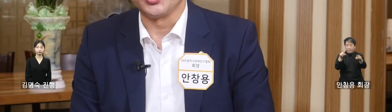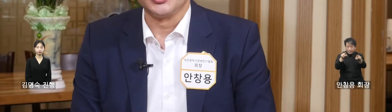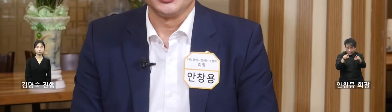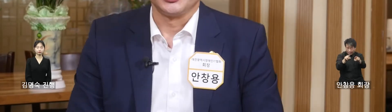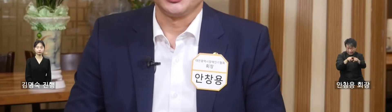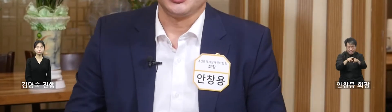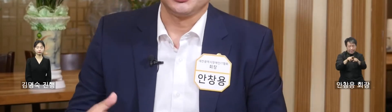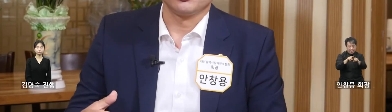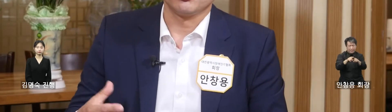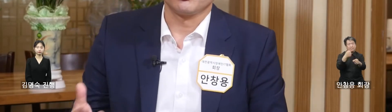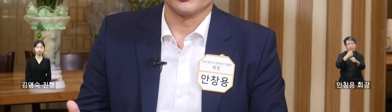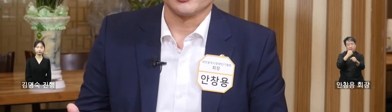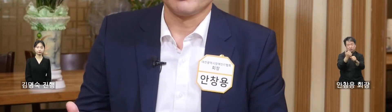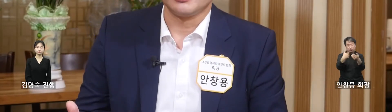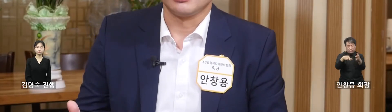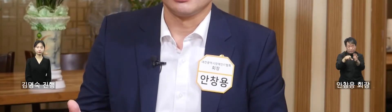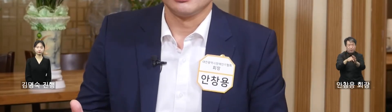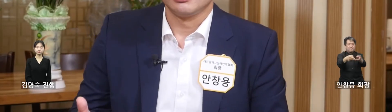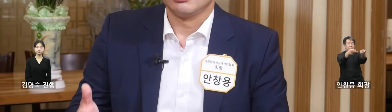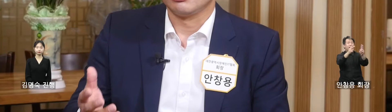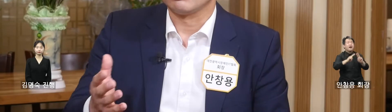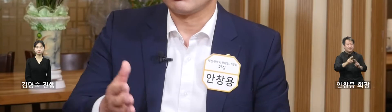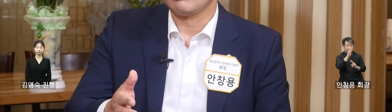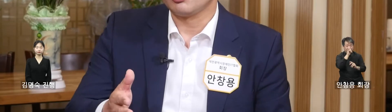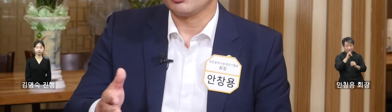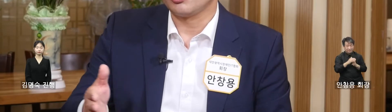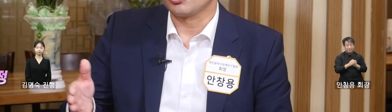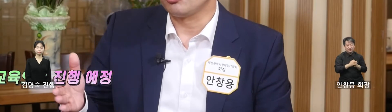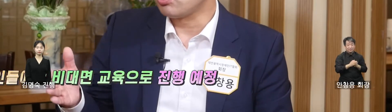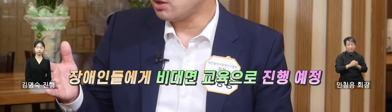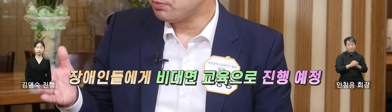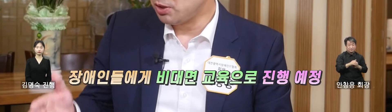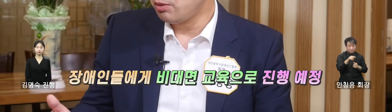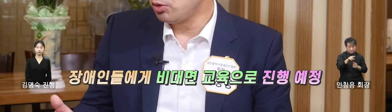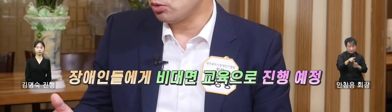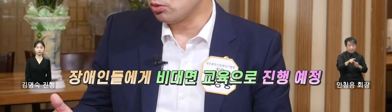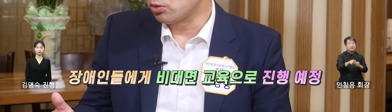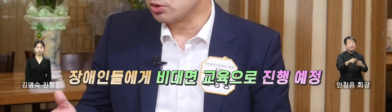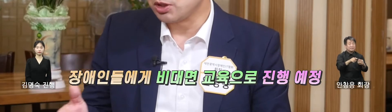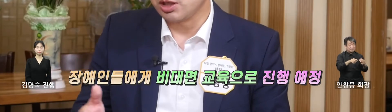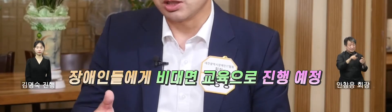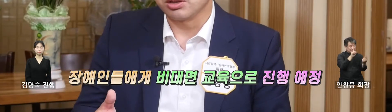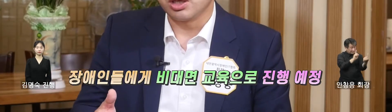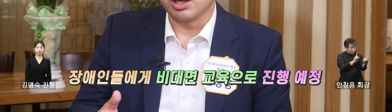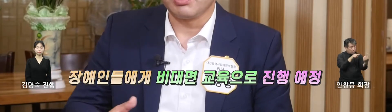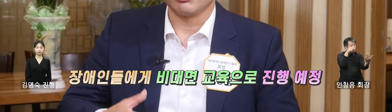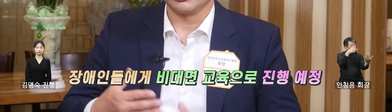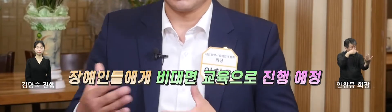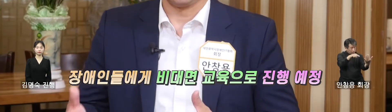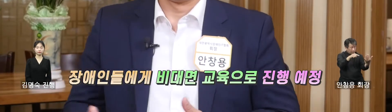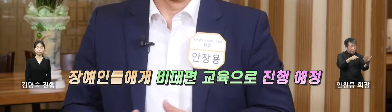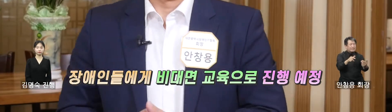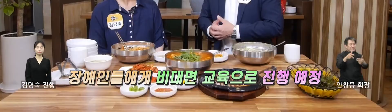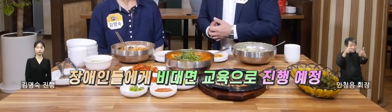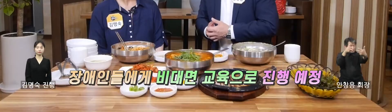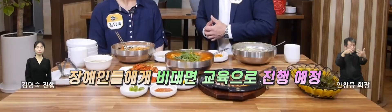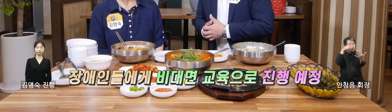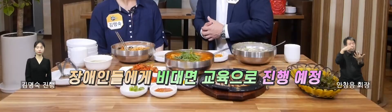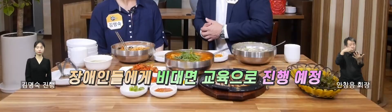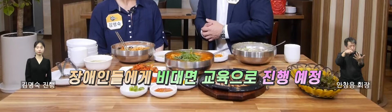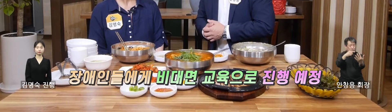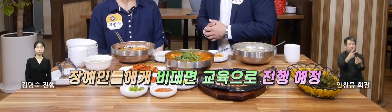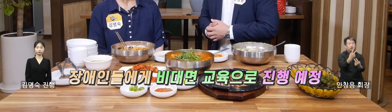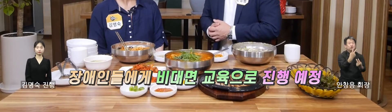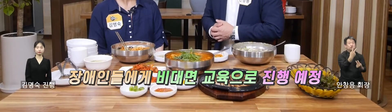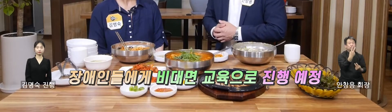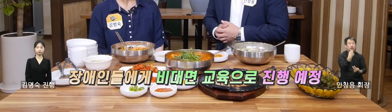있어요. 이 교육 프로그램을 대면 교육과 비대면 교육으로 진행하는데 아마 우리 이제